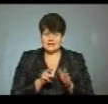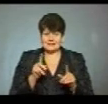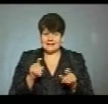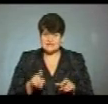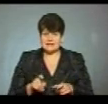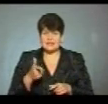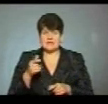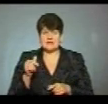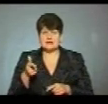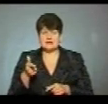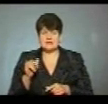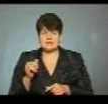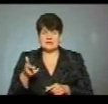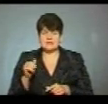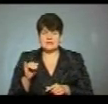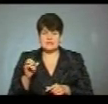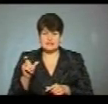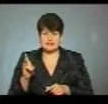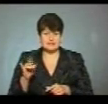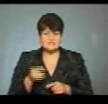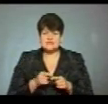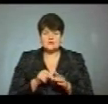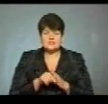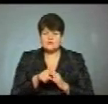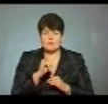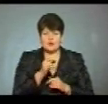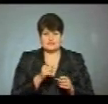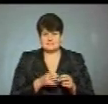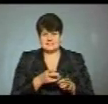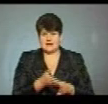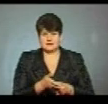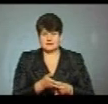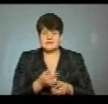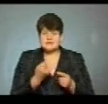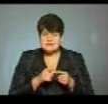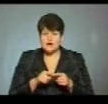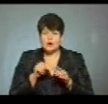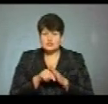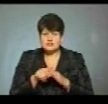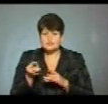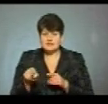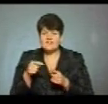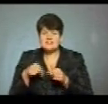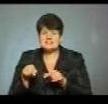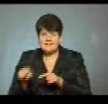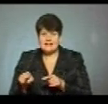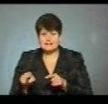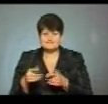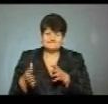по гігієні і соціальній медицині, це не означає, що вона поганий спеціаліст. Це означає, що вона просто в цій сфері не так